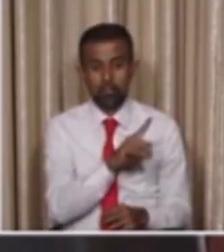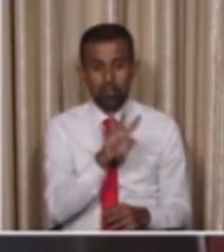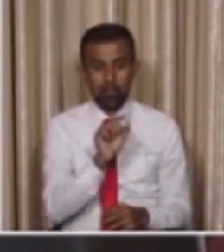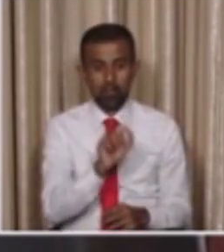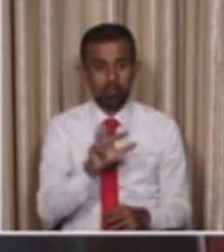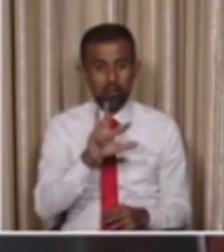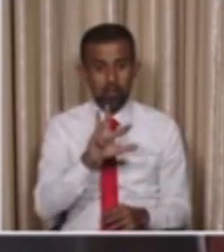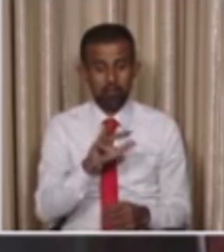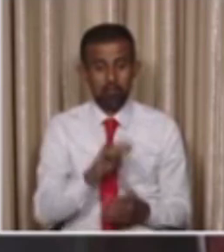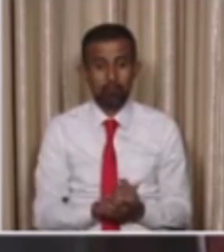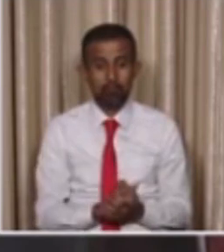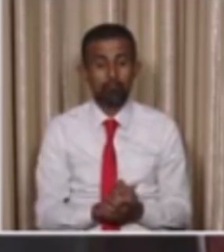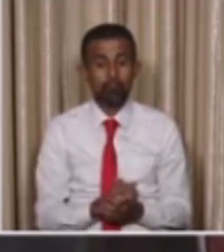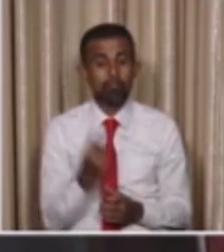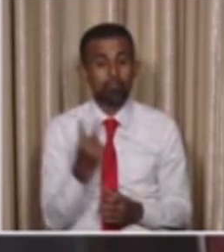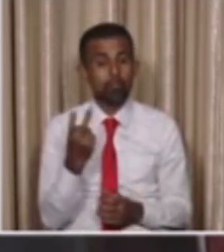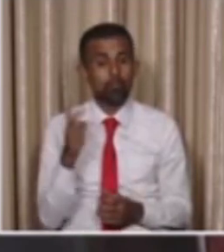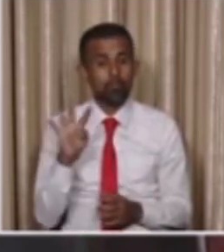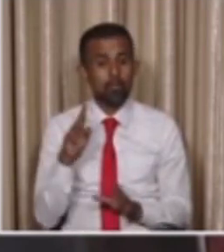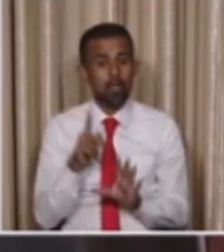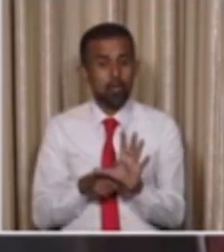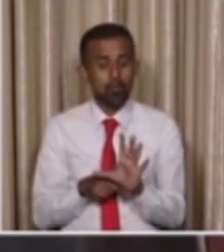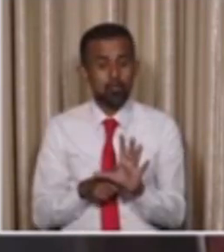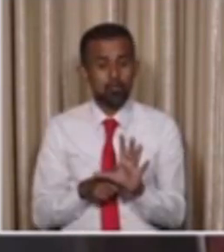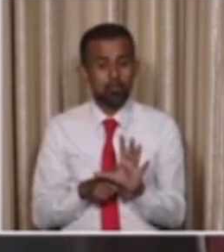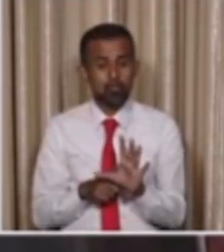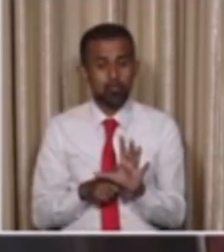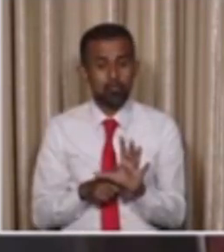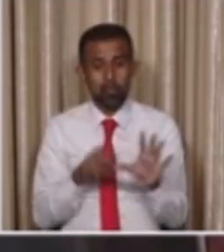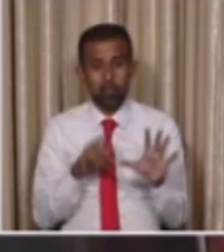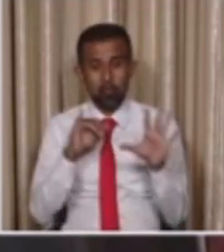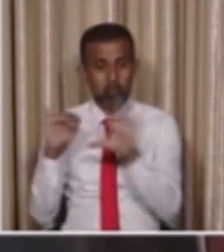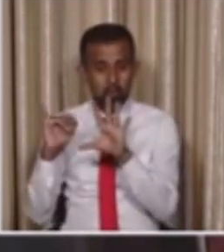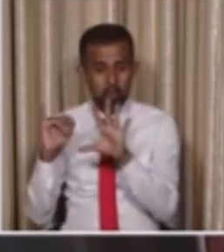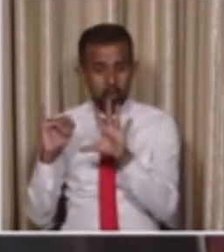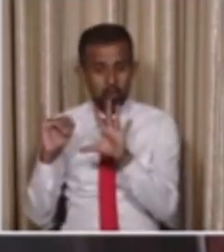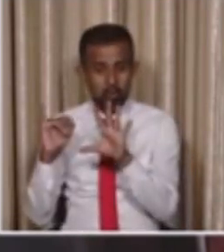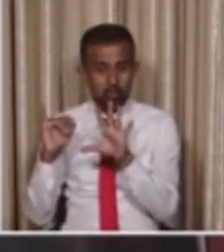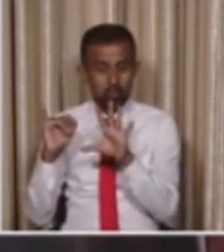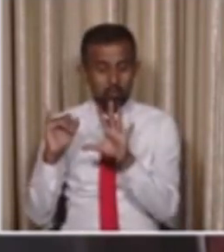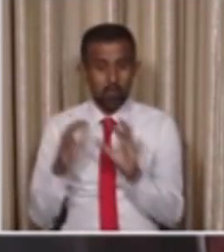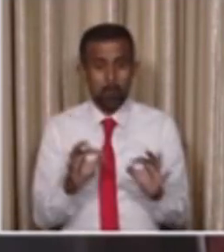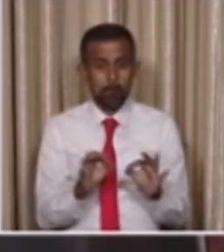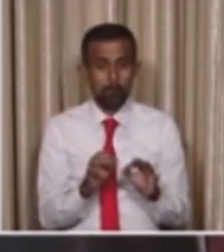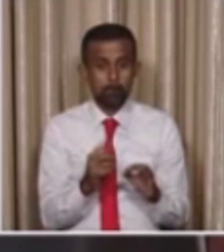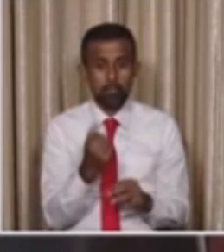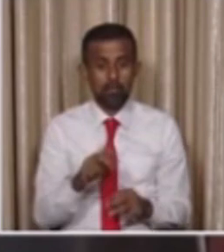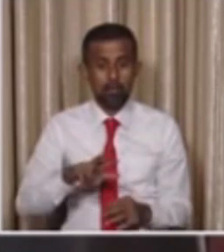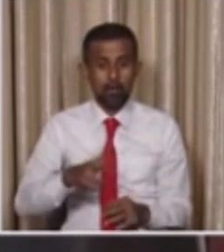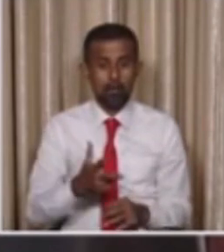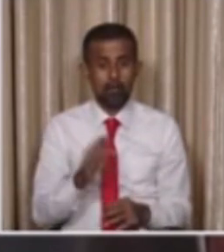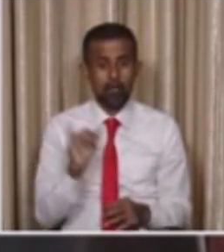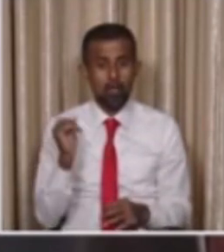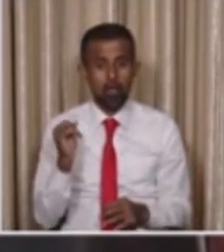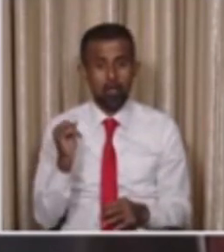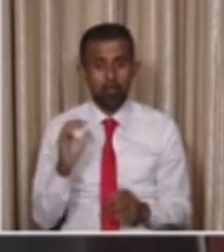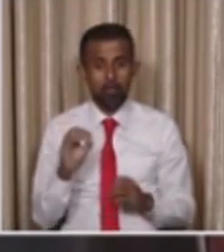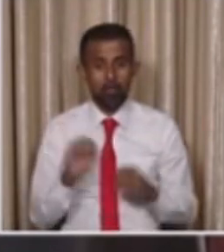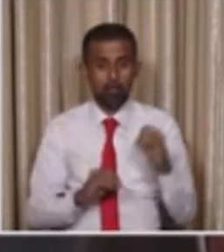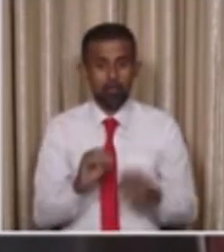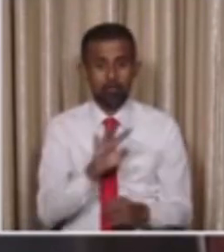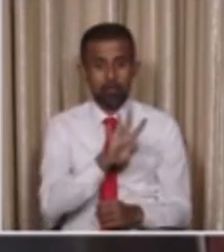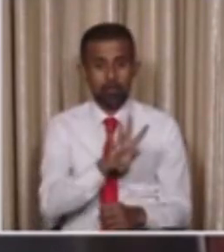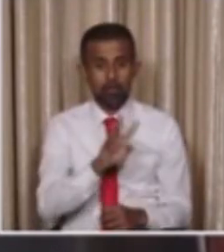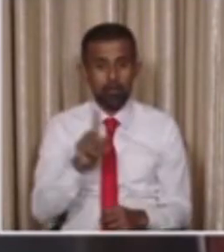1,314.9ට සාපේක්ෂව 2024 වසරේ එම කාල පරිච්ඡේදය තුළදී බිලියන 1,860ක්